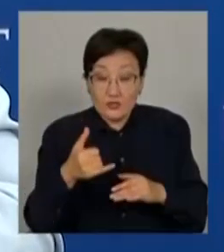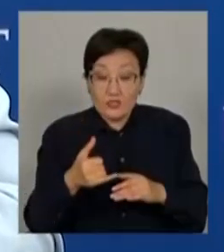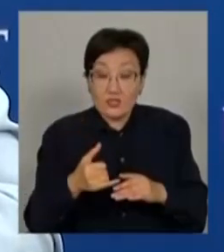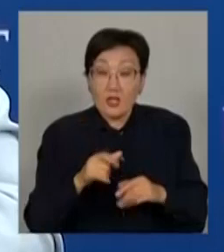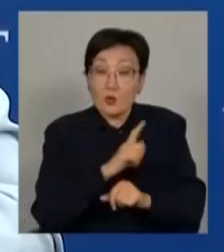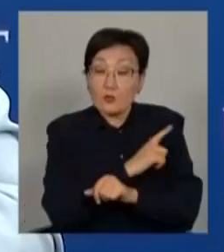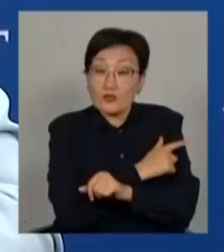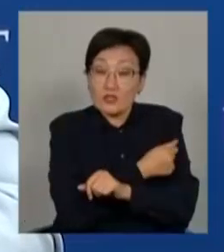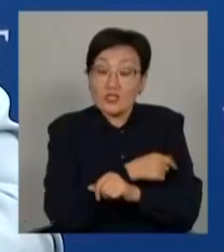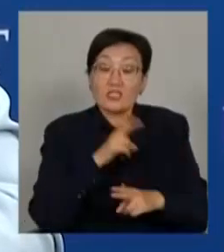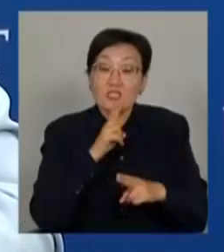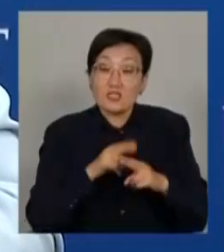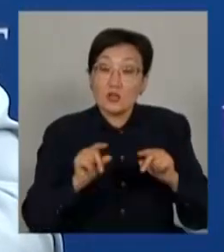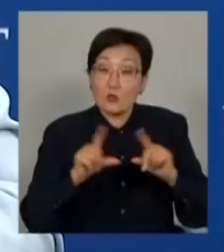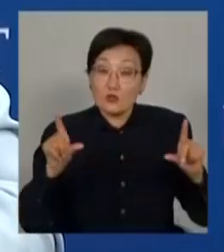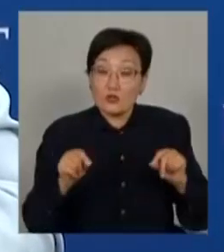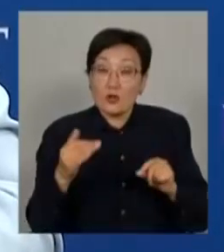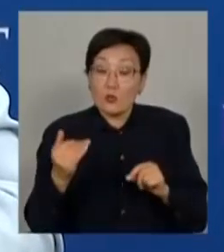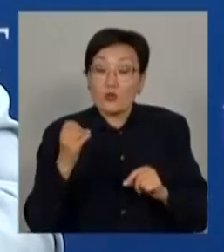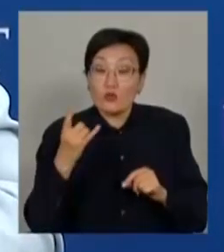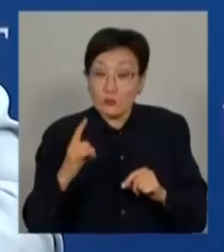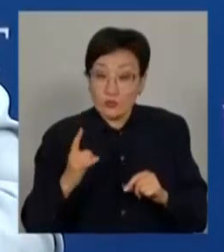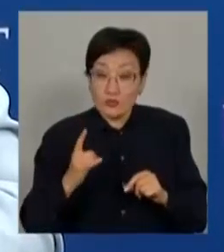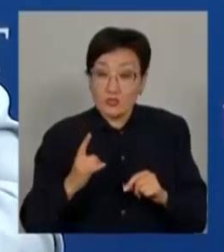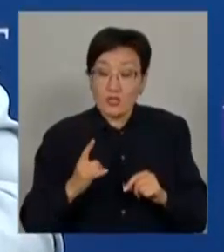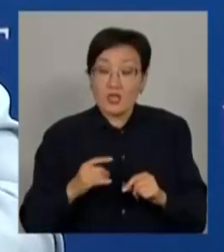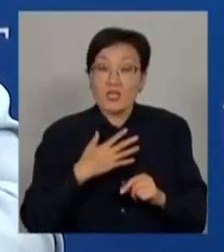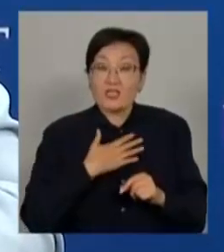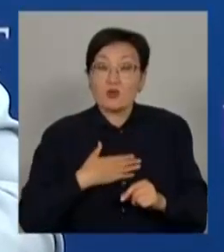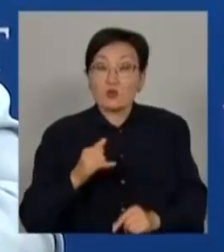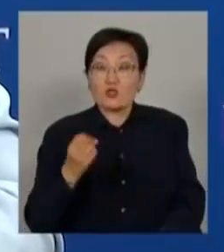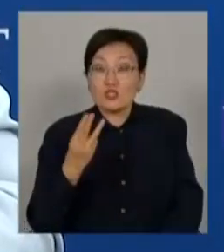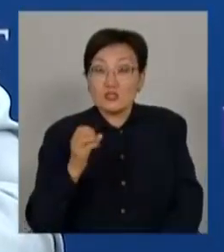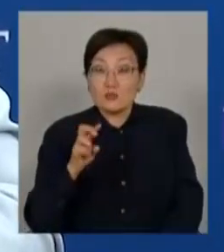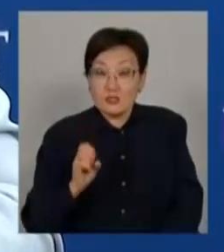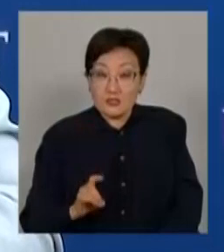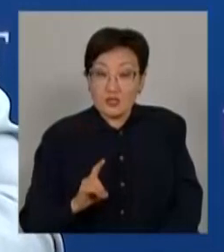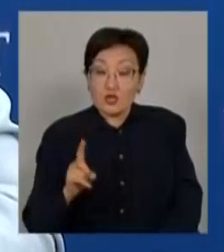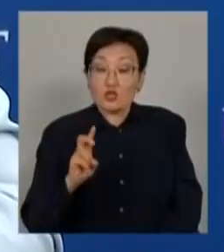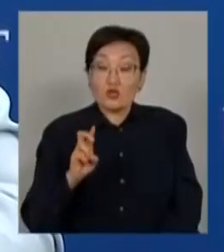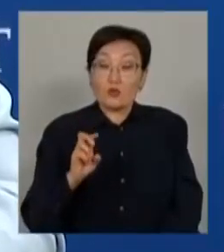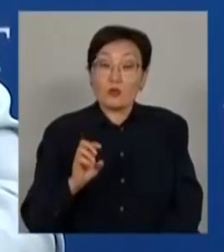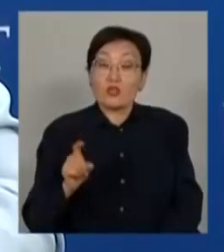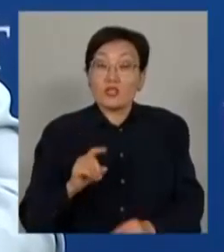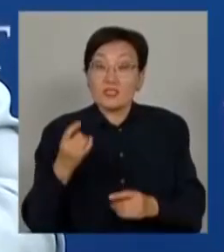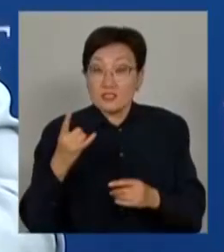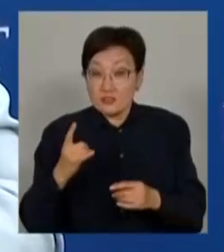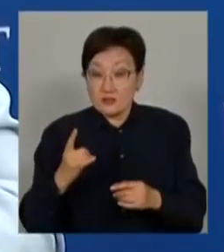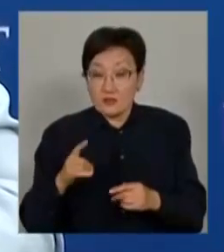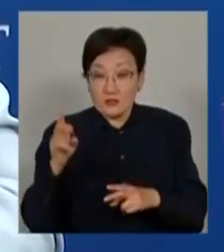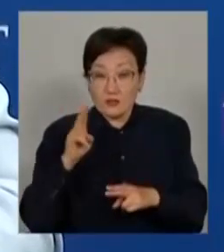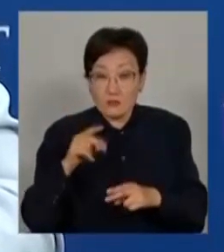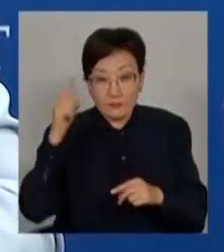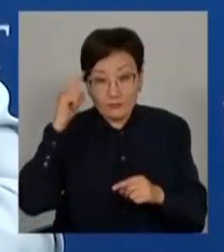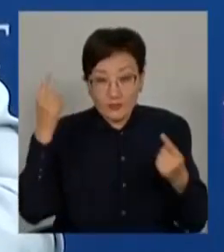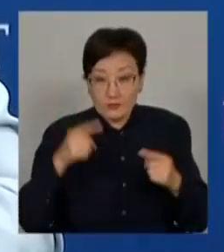от медицинские сестры и школы что у ребенка ссадины и ушибы что у ребенка потеря